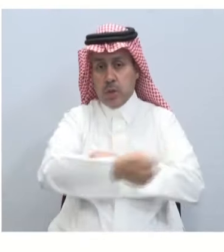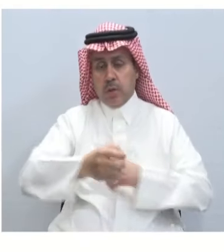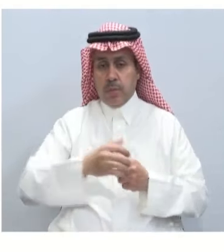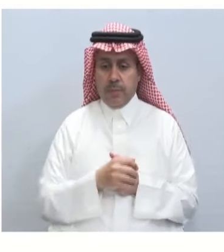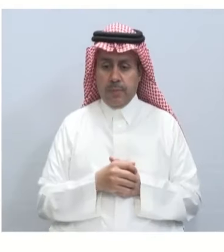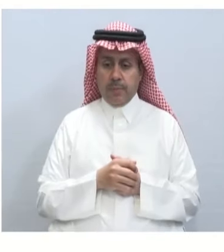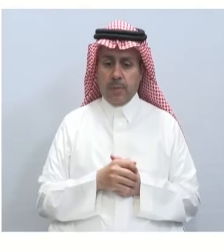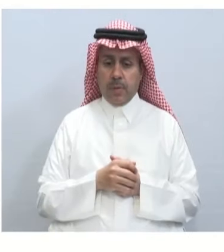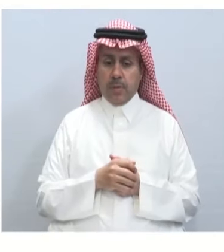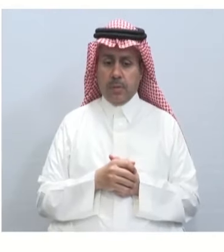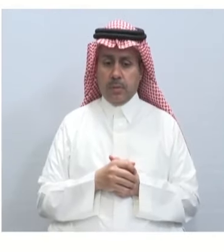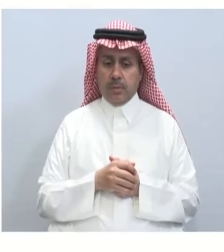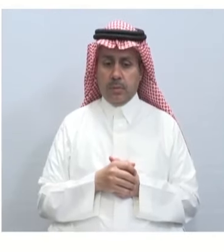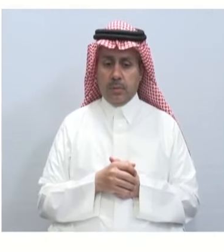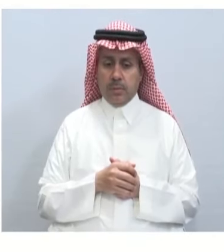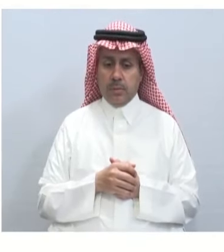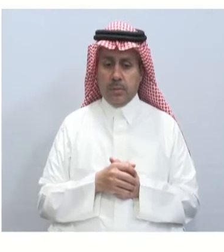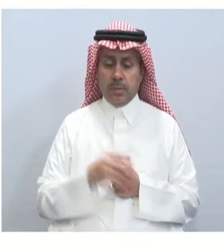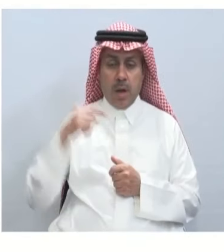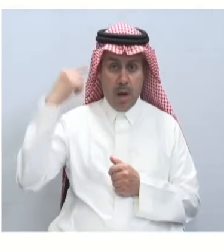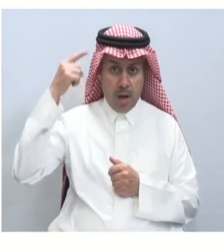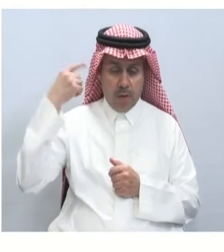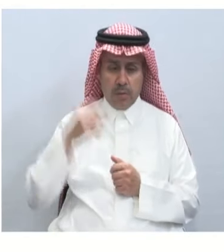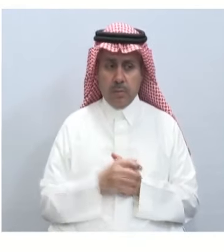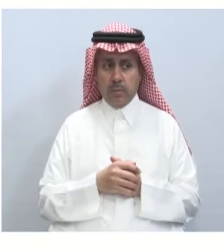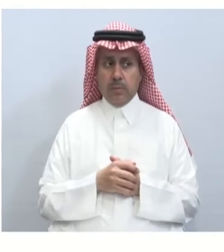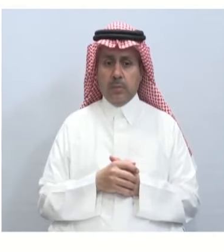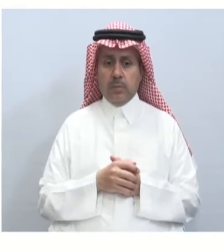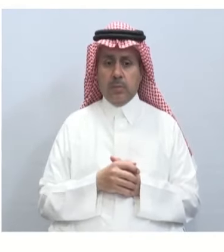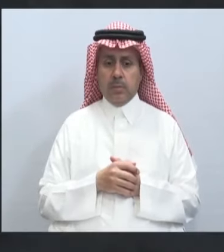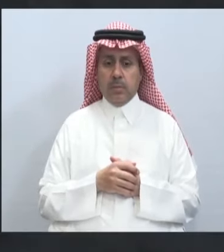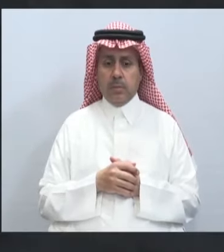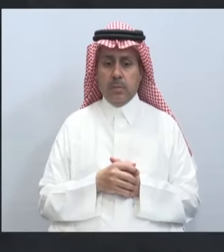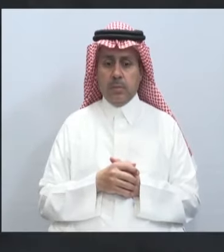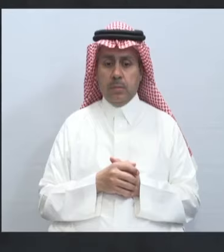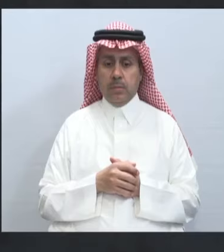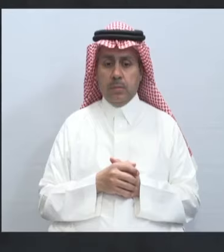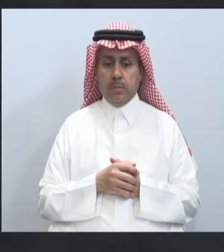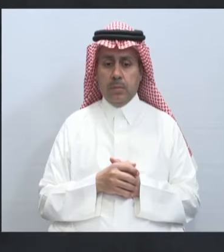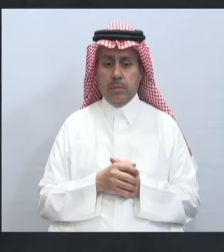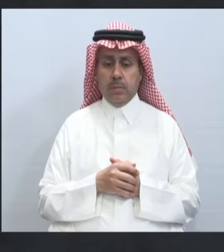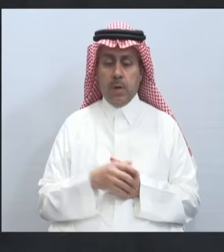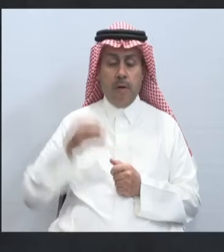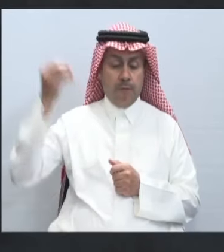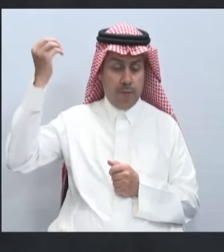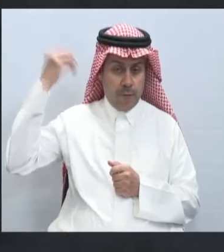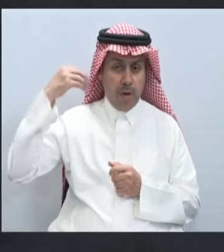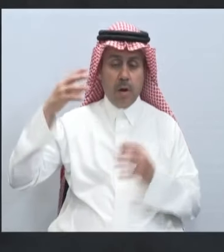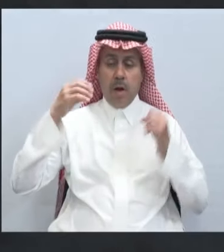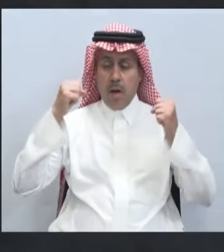صدقه لاحظتم ابنائي وبناتي فضل